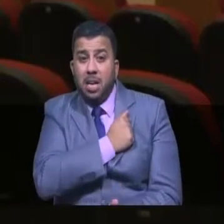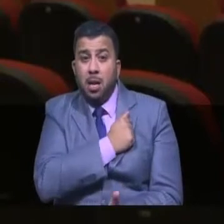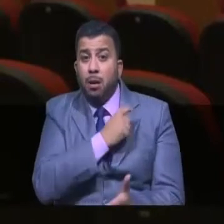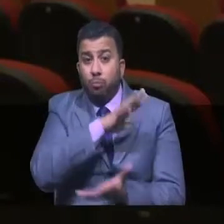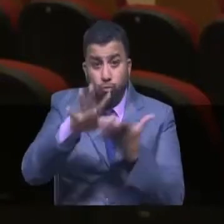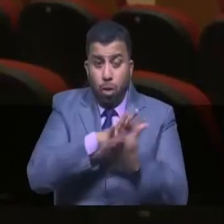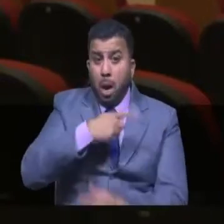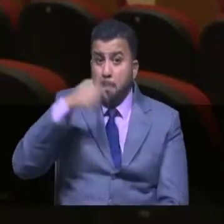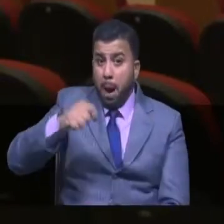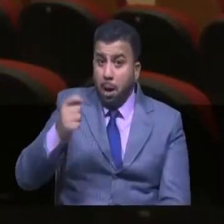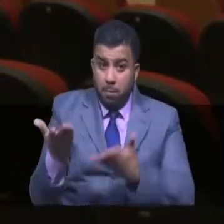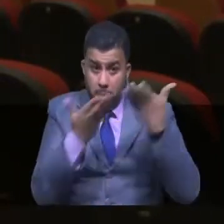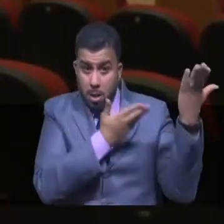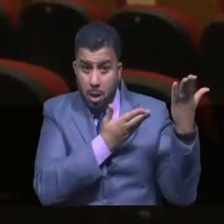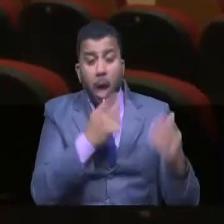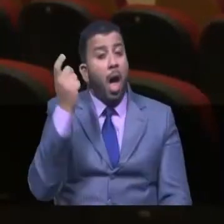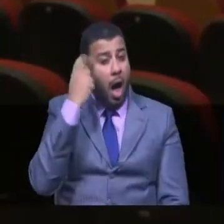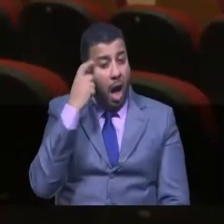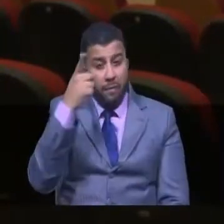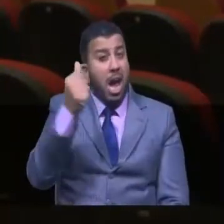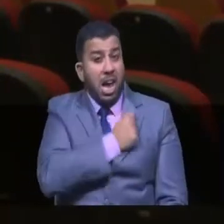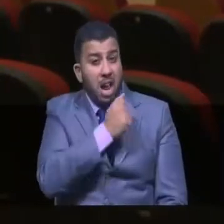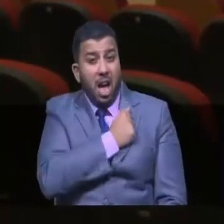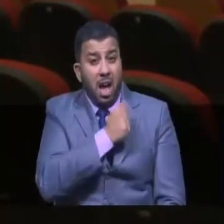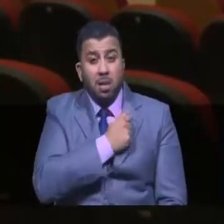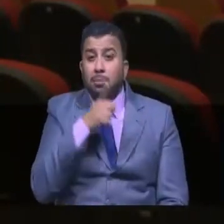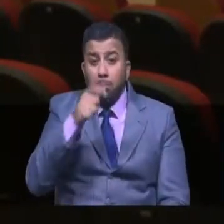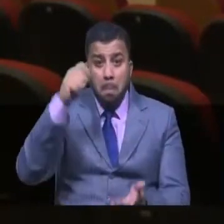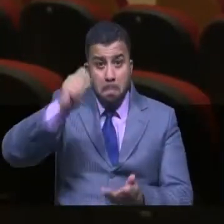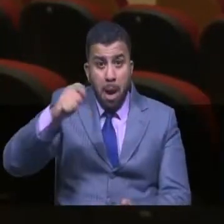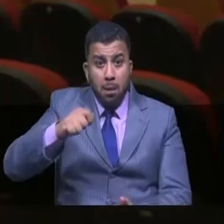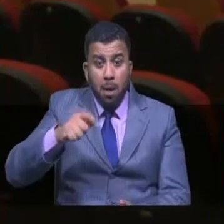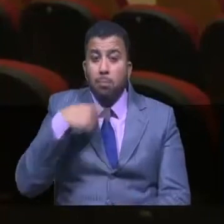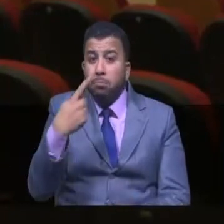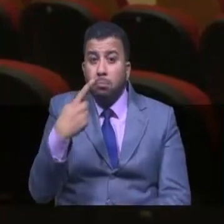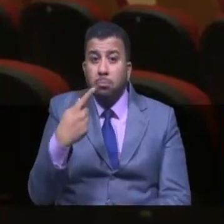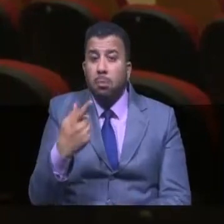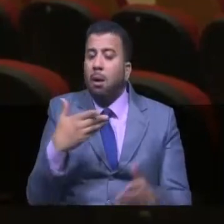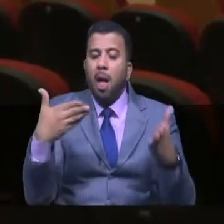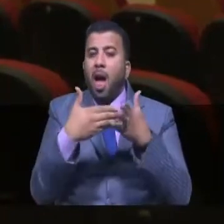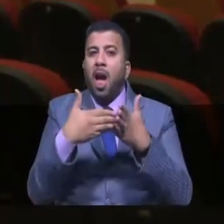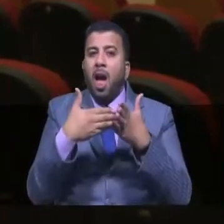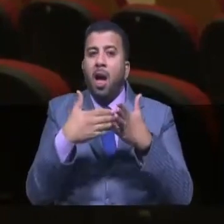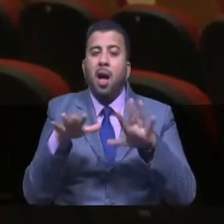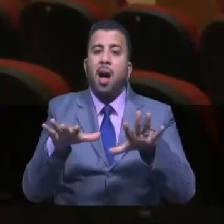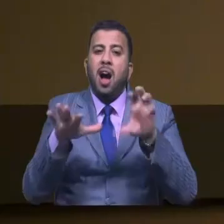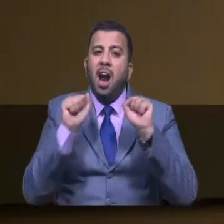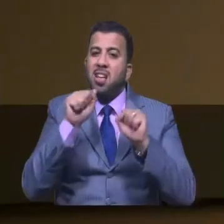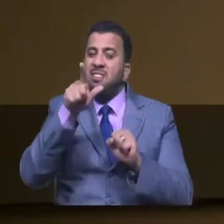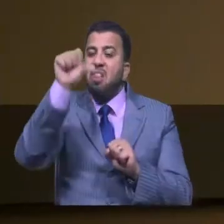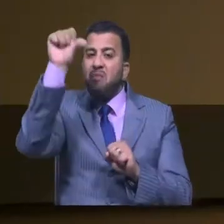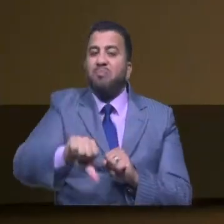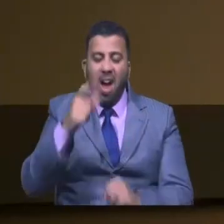إلى القضاء الدولي هي تعلم تماما أن هذه الإحالة ستكون خاتمة لادعاءاتها في هذه